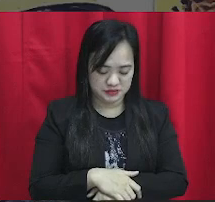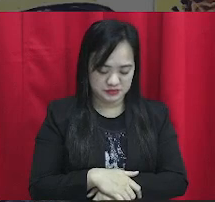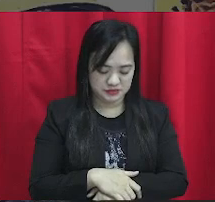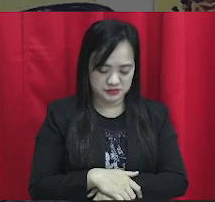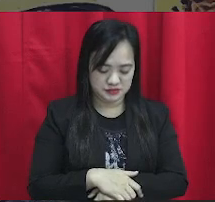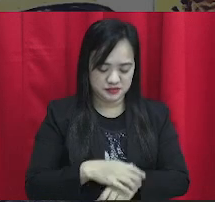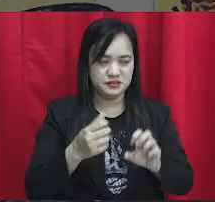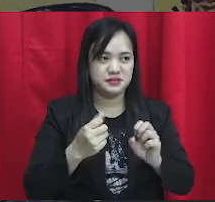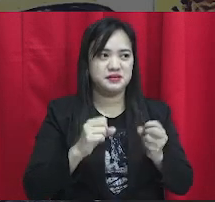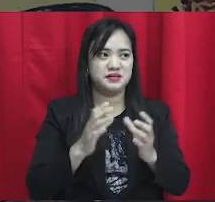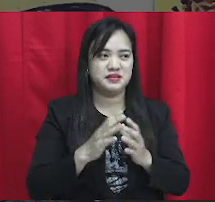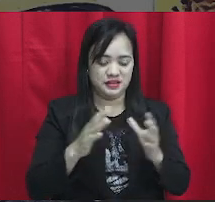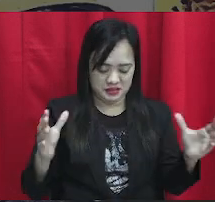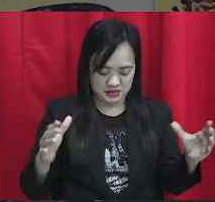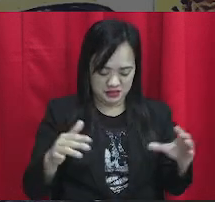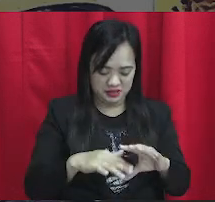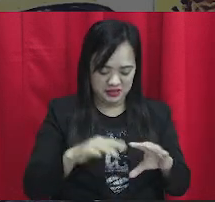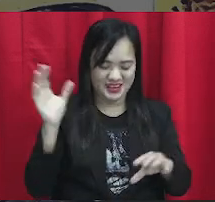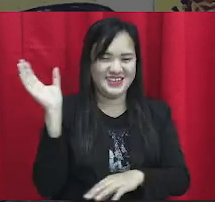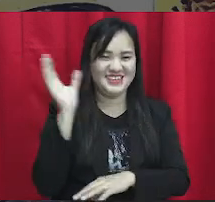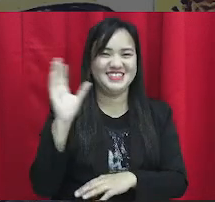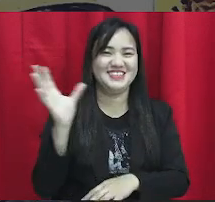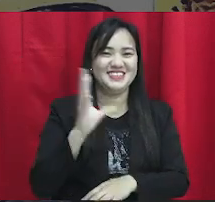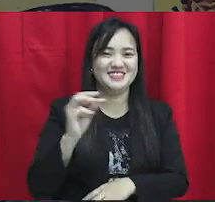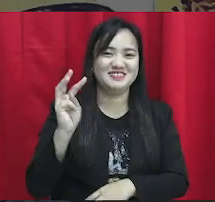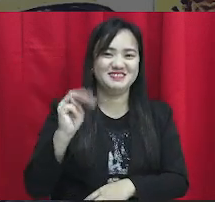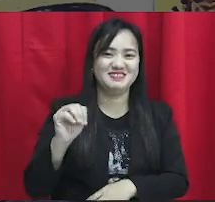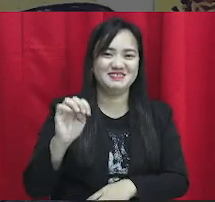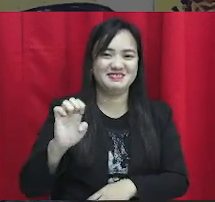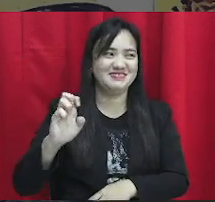yan, pinsan. Sobrang masarap na yan, pinsan. Megos-megos na yan.